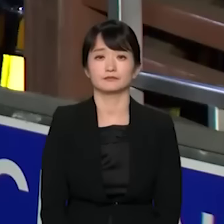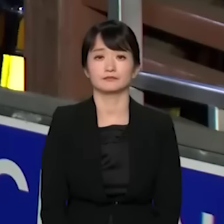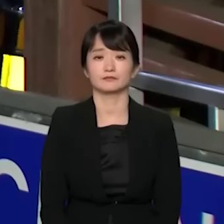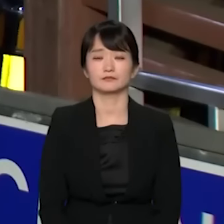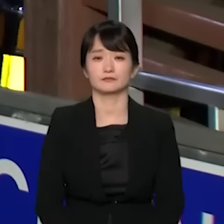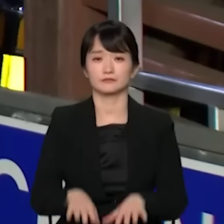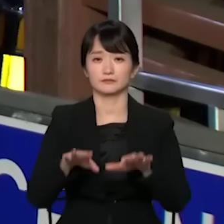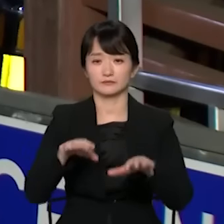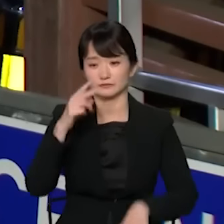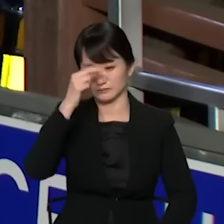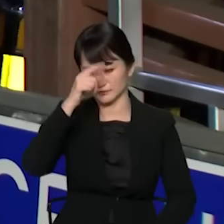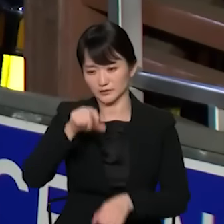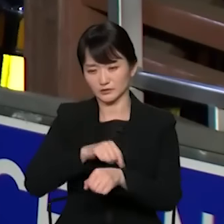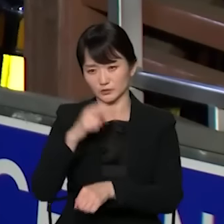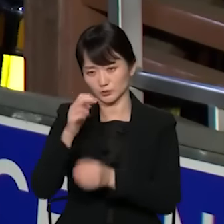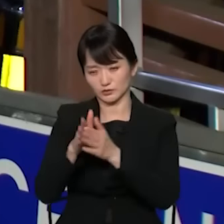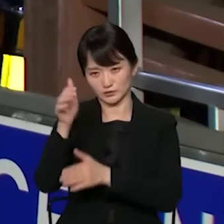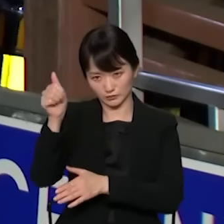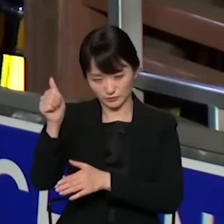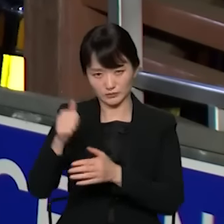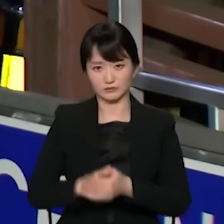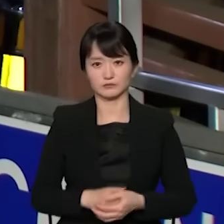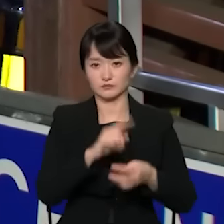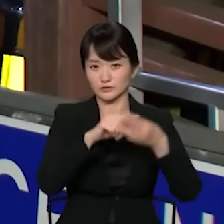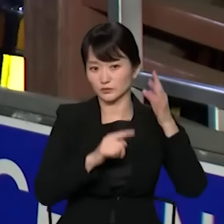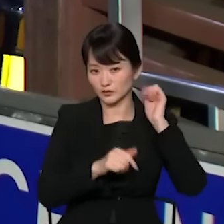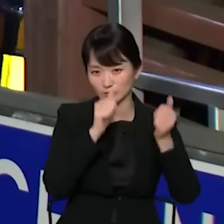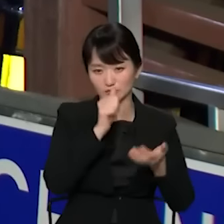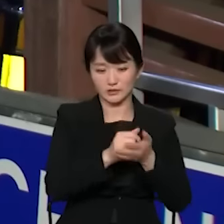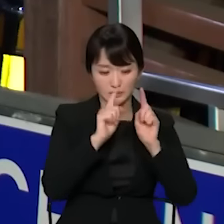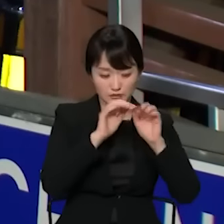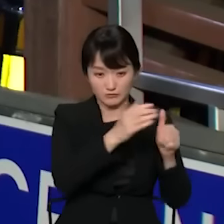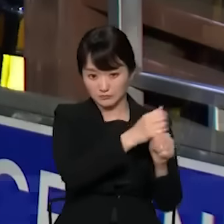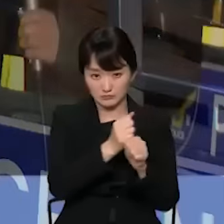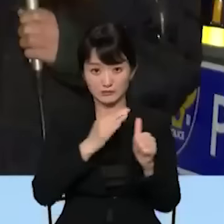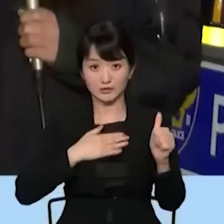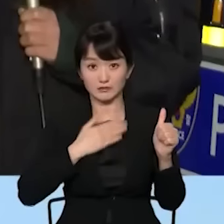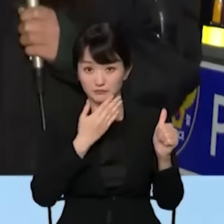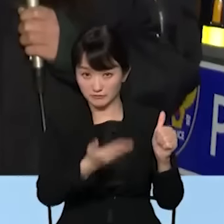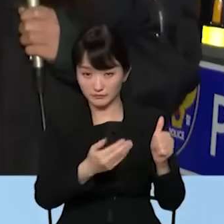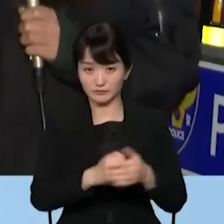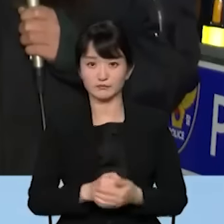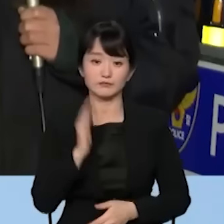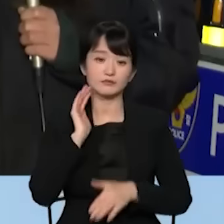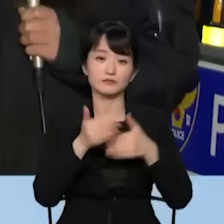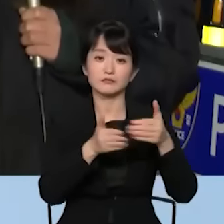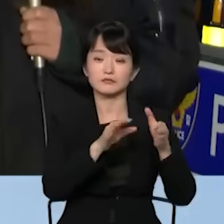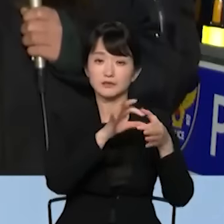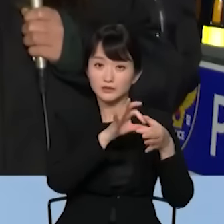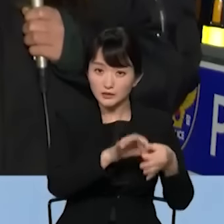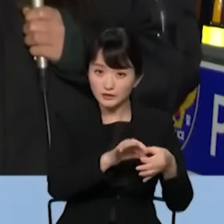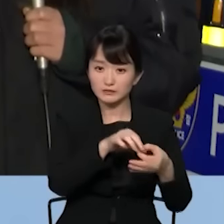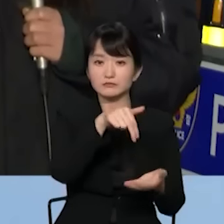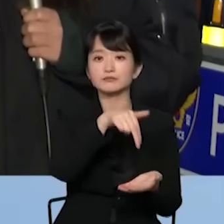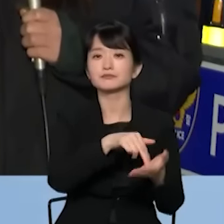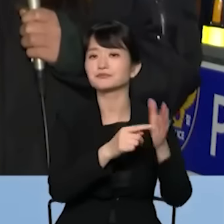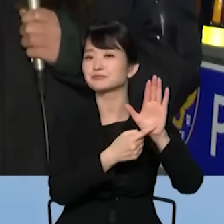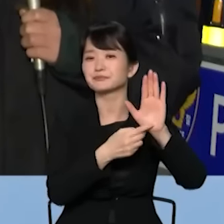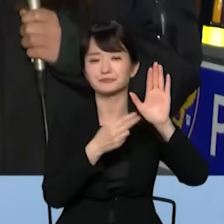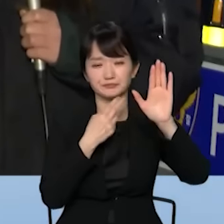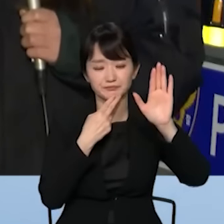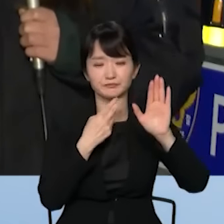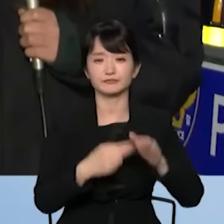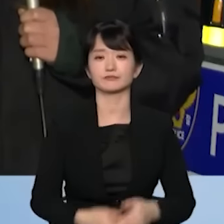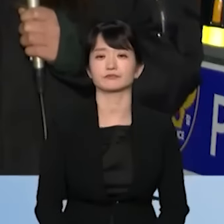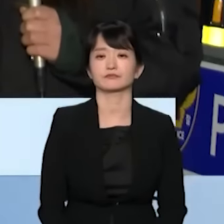네, 오늘 검찰 특수본이 윤 대통령의 피의자 입건 사실을 알린 이후 대통령실은 이와 관련해서 입장을 내고 있지